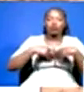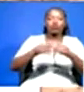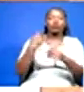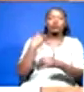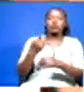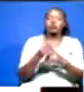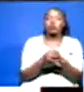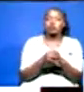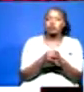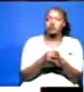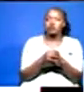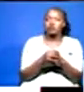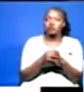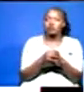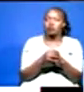majuzi.